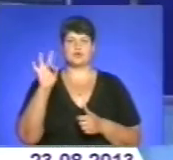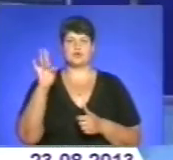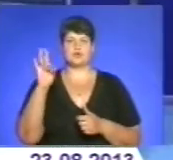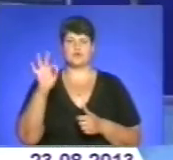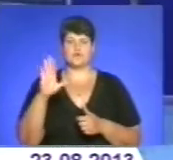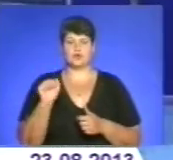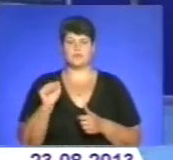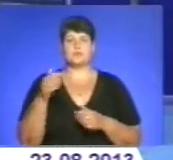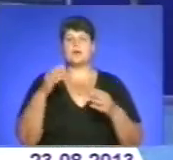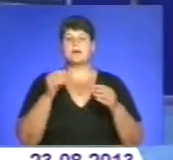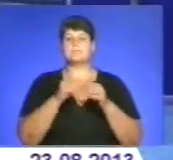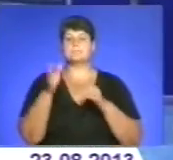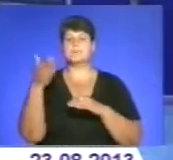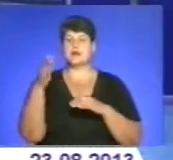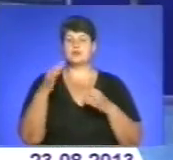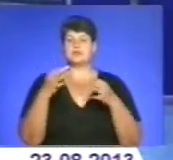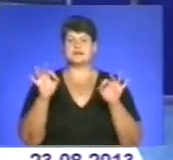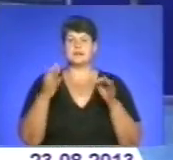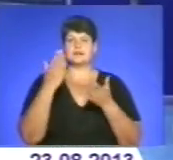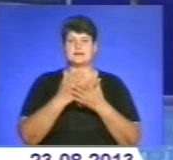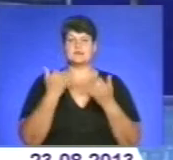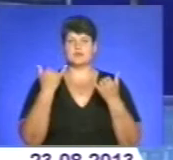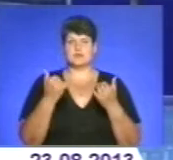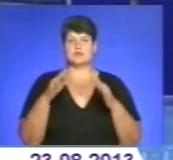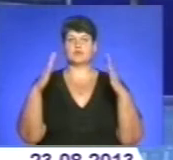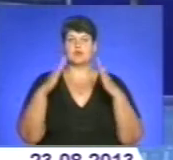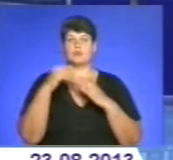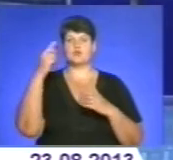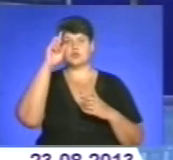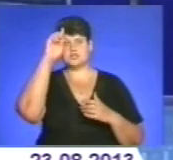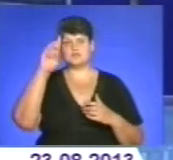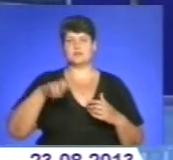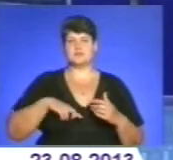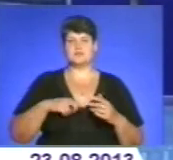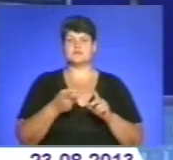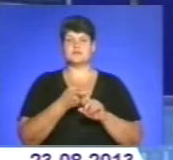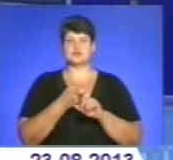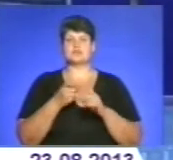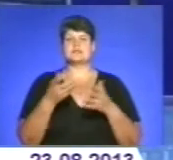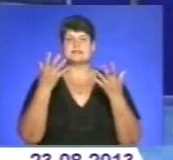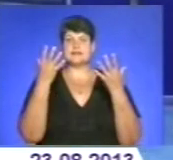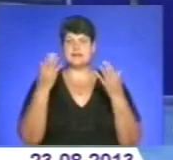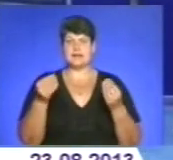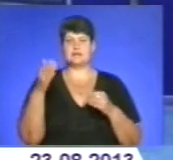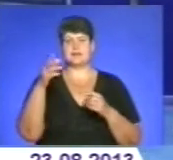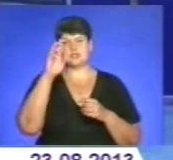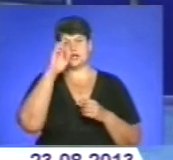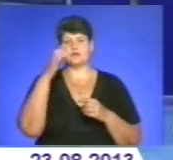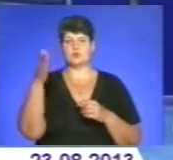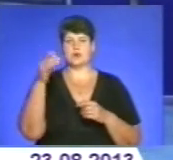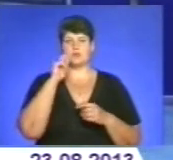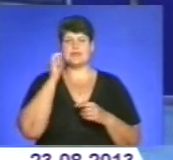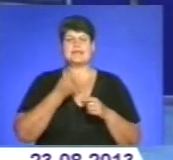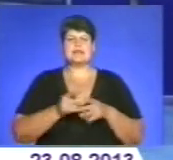Стяг Незалежності замайорів сьогодні на будівлі обласної державної адміністрації з нагоди Дня державного прапора України. Це